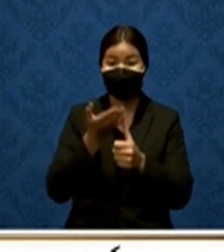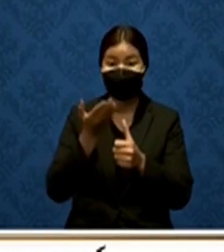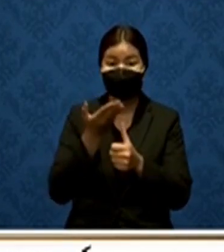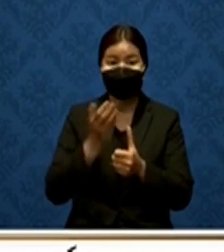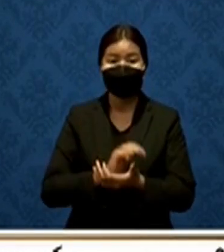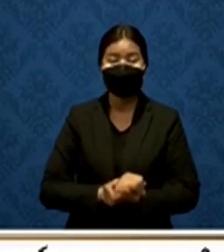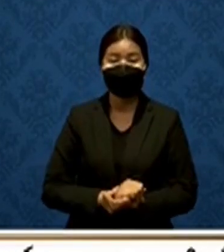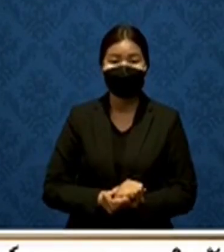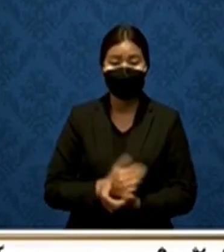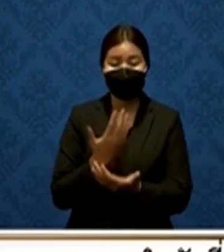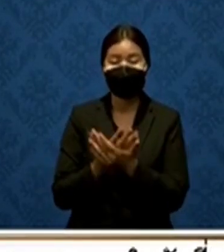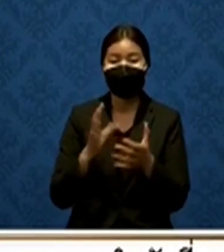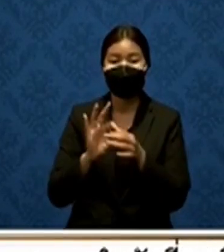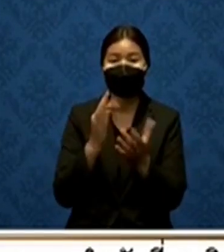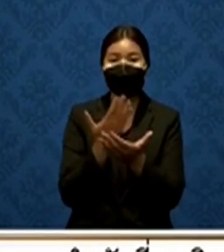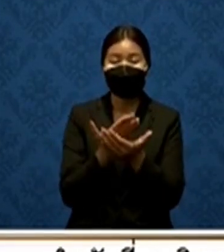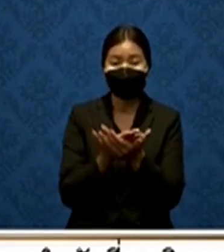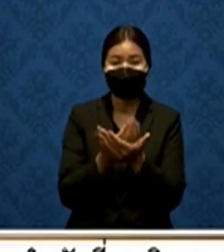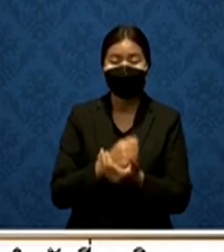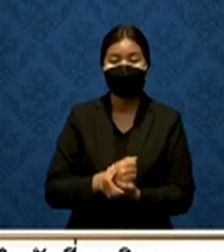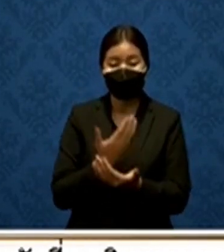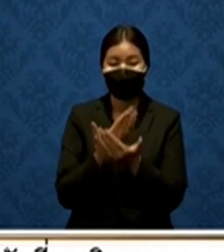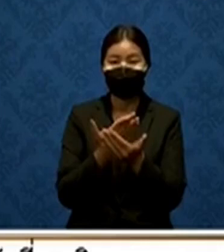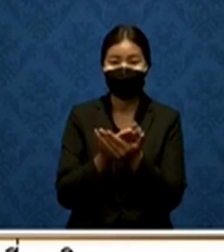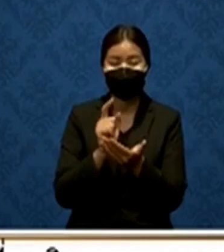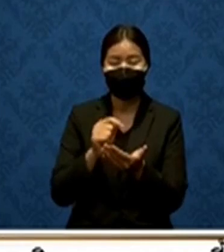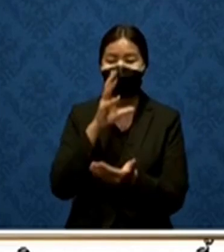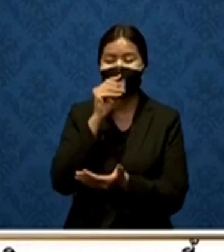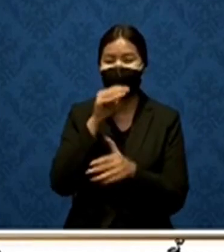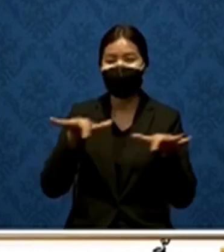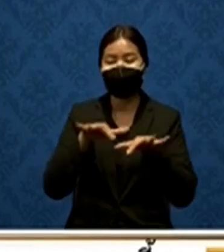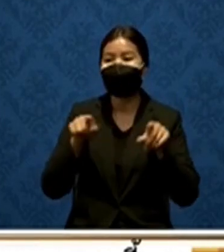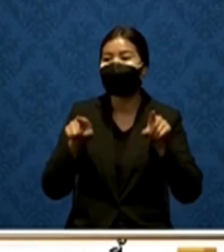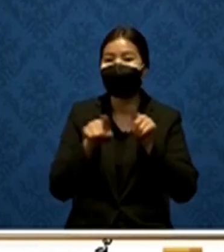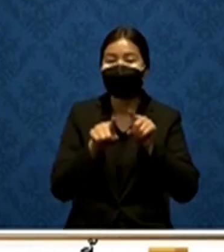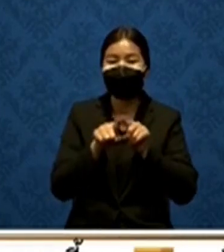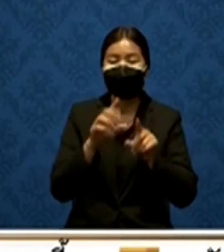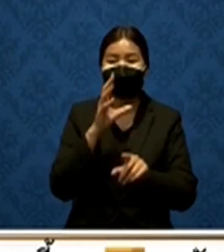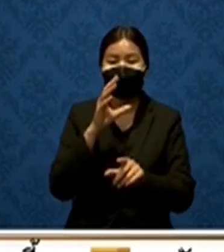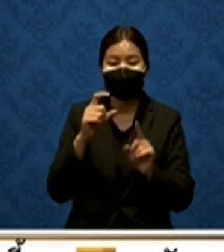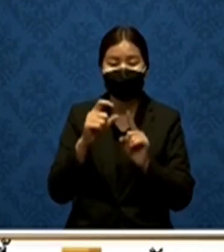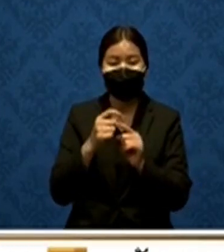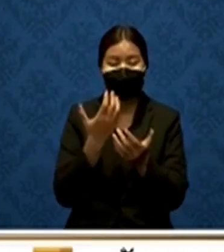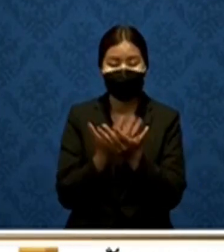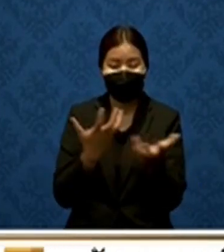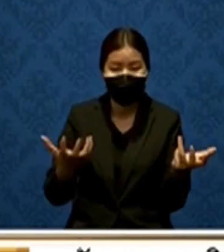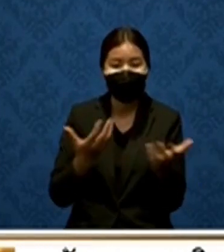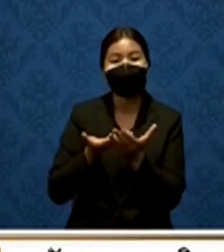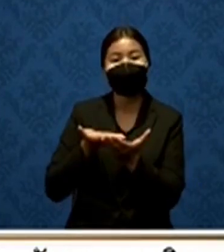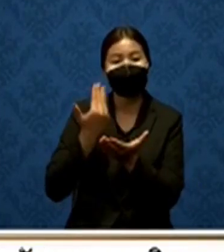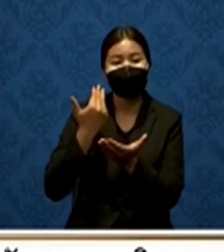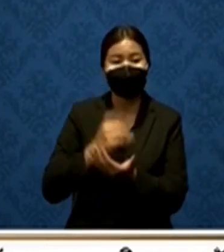เงินเฟอร์ความจิเงิเฟอร์ถ้าพูดประสาชบ้านก็คือเรื่องราคาสินค้ามัสูงขึ้น